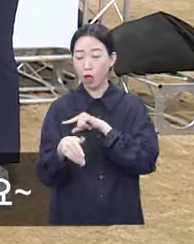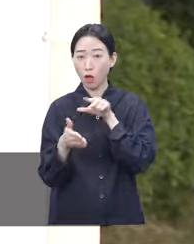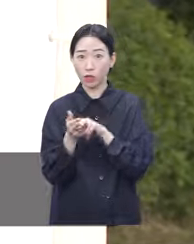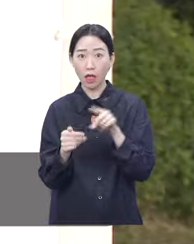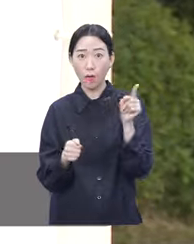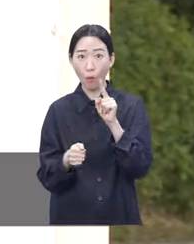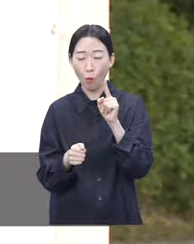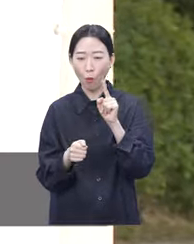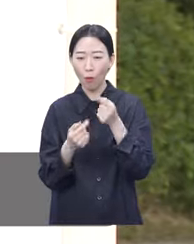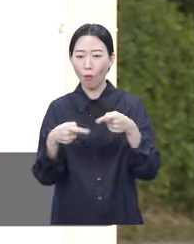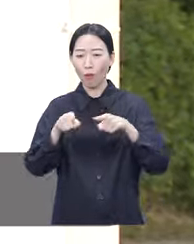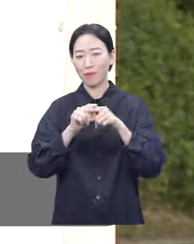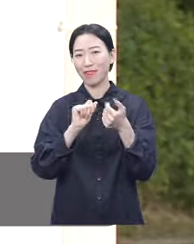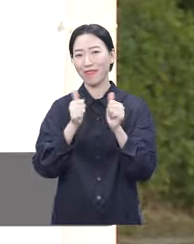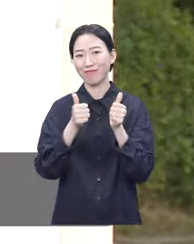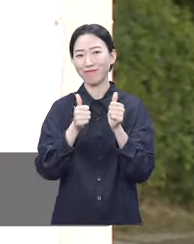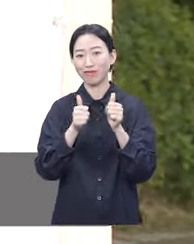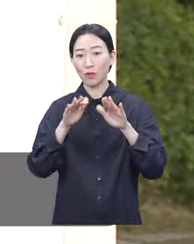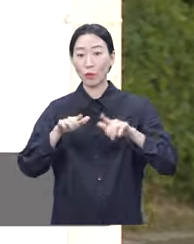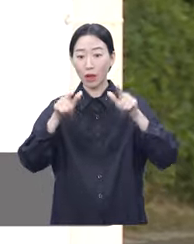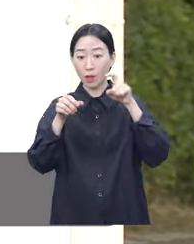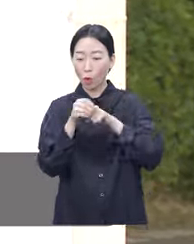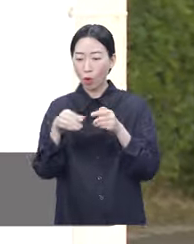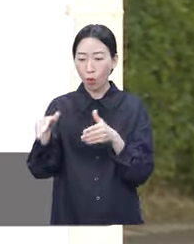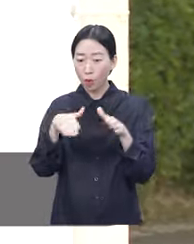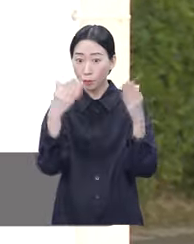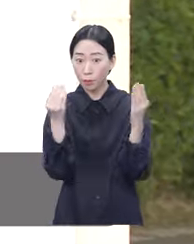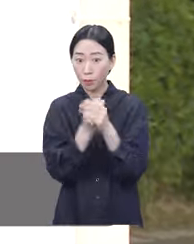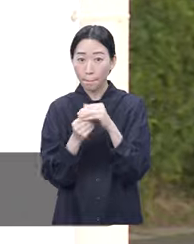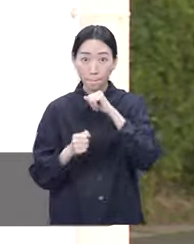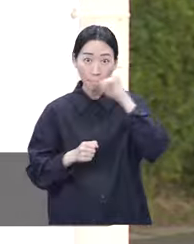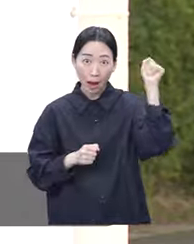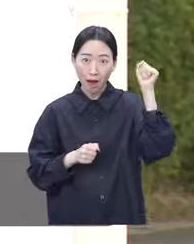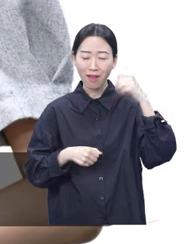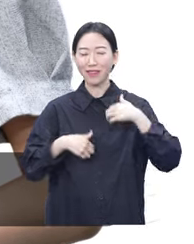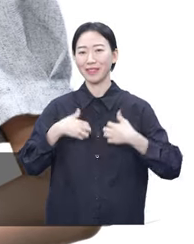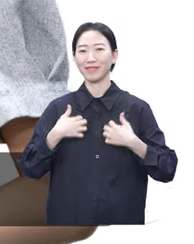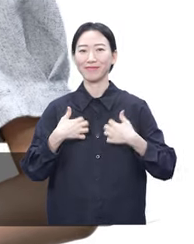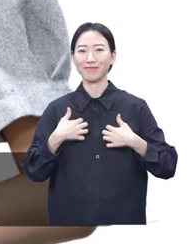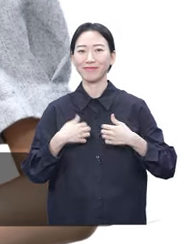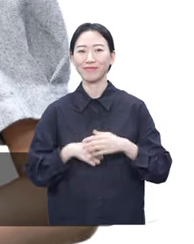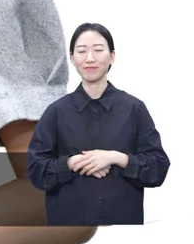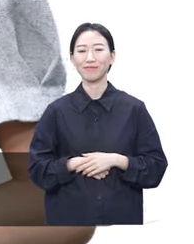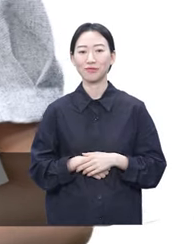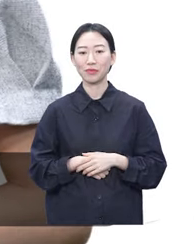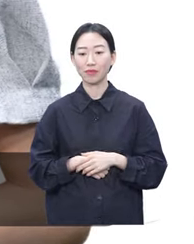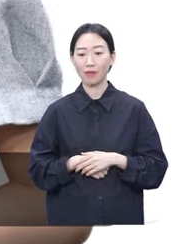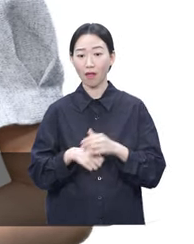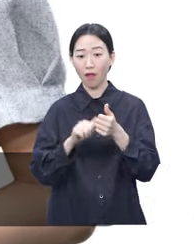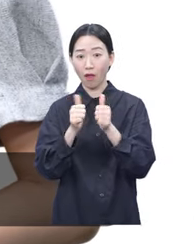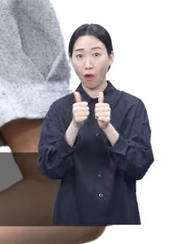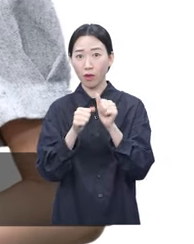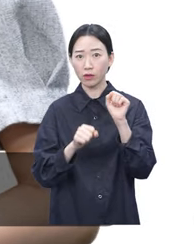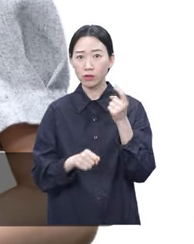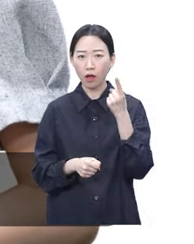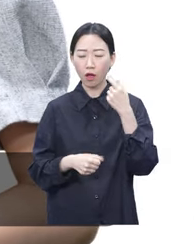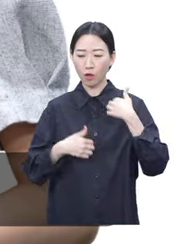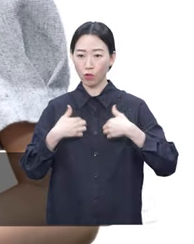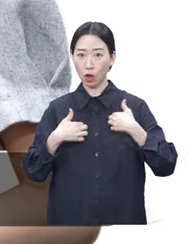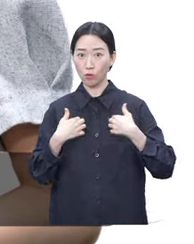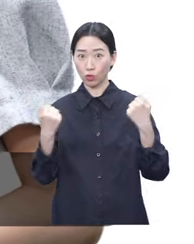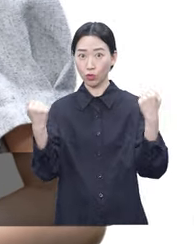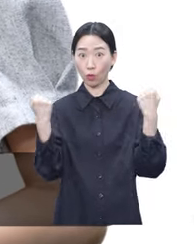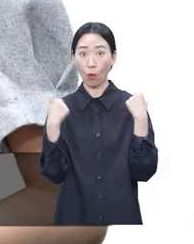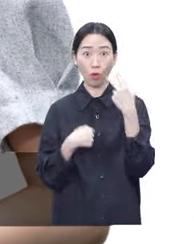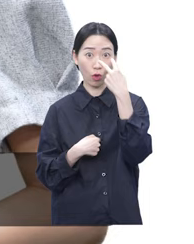미션이었는데요. 올해도 목표 코스를 완주한 시민들은 성취감을 느꼈습니다. 러닝의 재미와 건강, 두 마리 토끼를